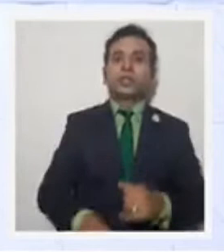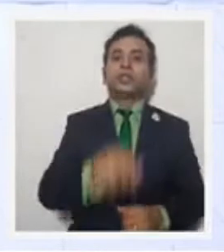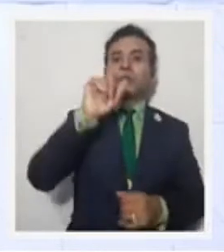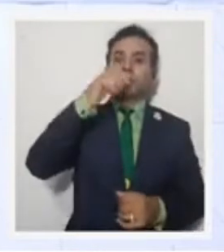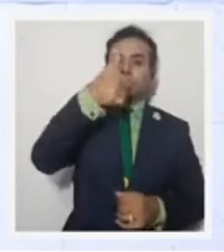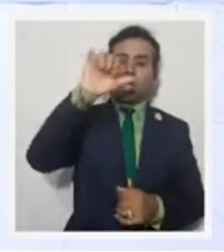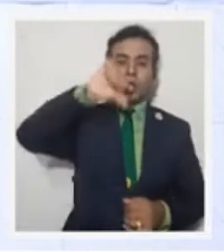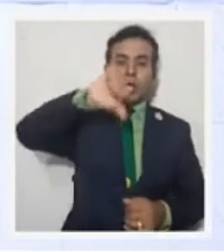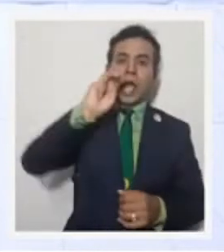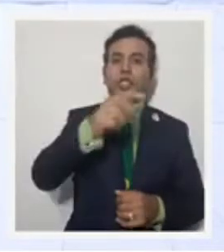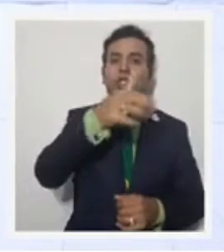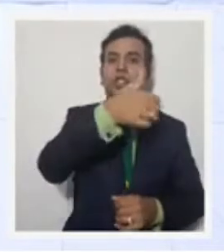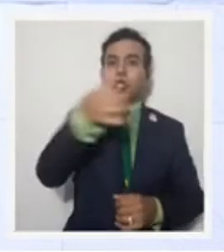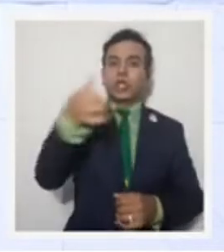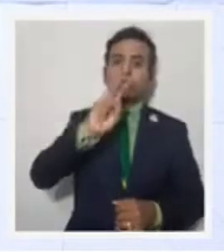সবগুলো হটলাইন সহ